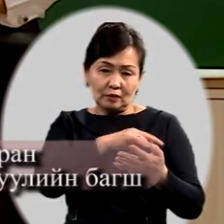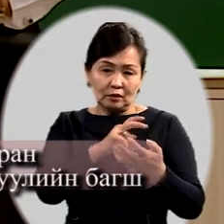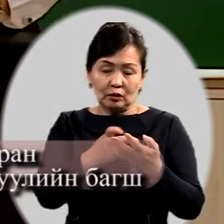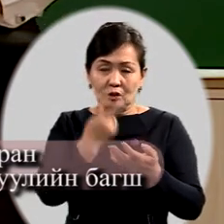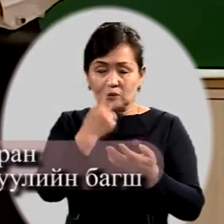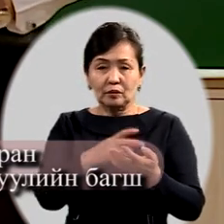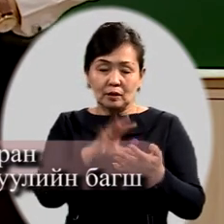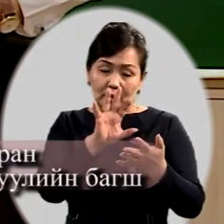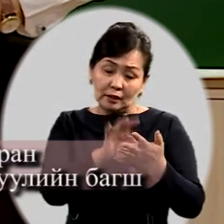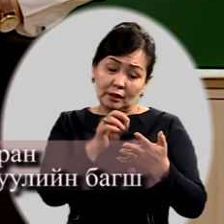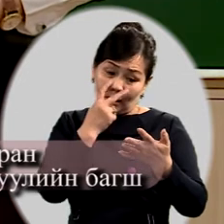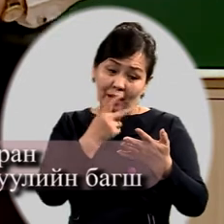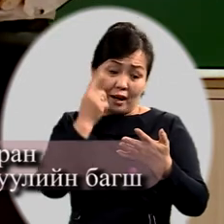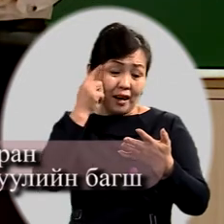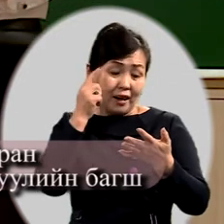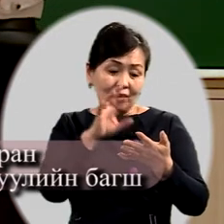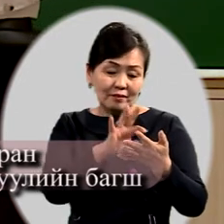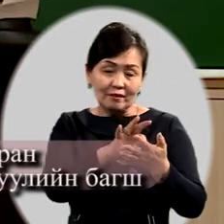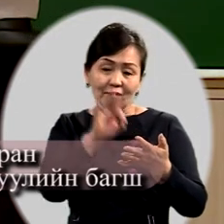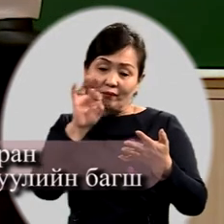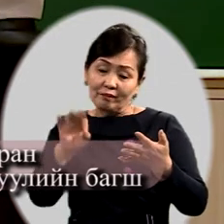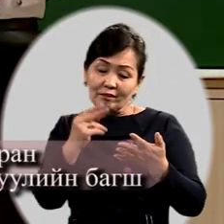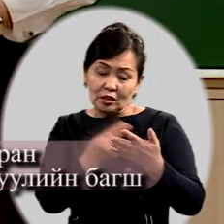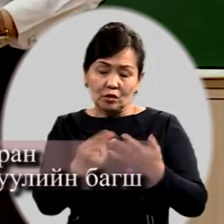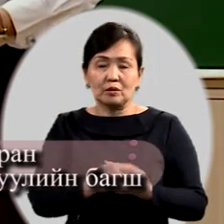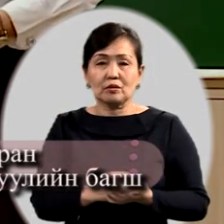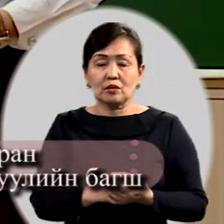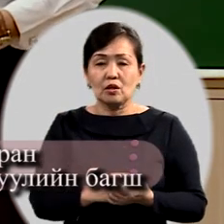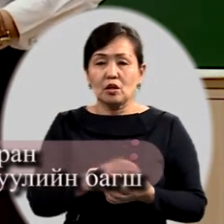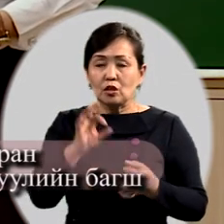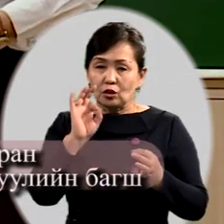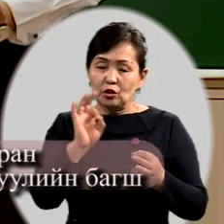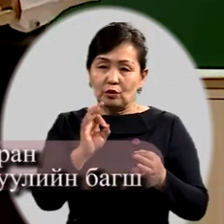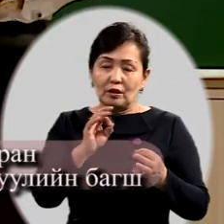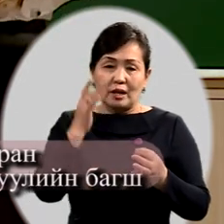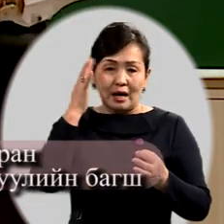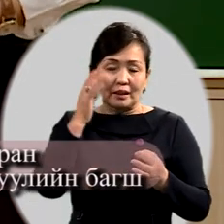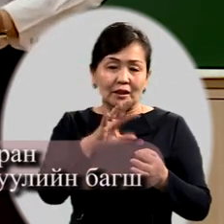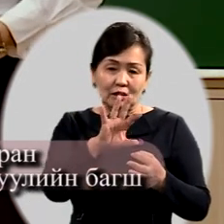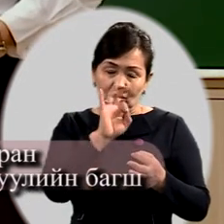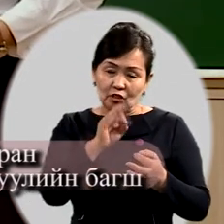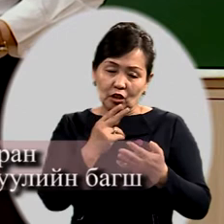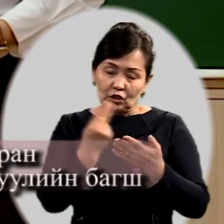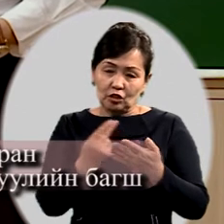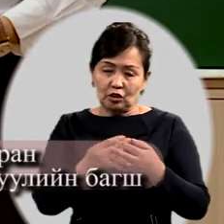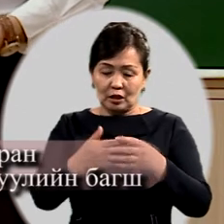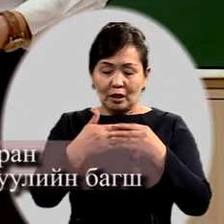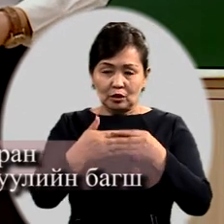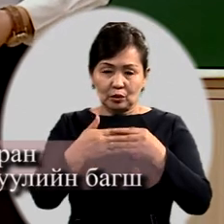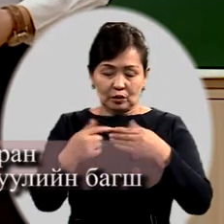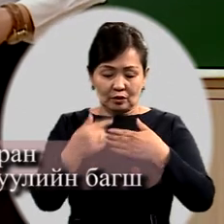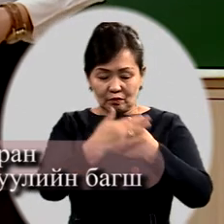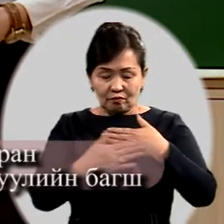сызу әрекетіне көшеміз. Сызу кезінде суреттің көлемі мен қағазды дұрыс таңдауымыз